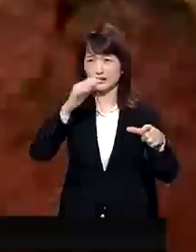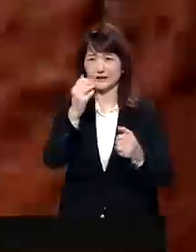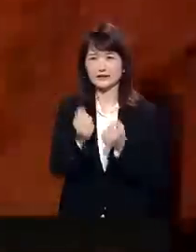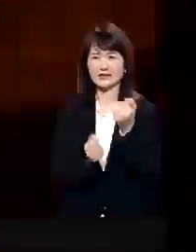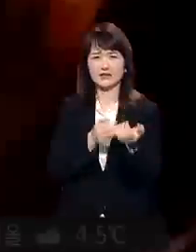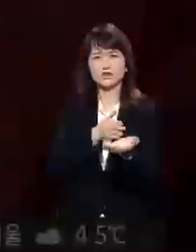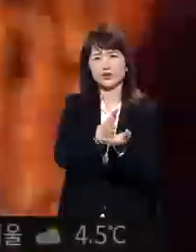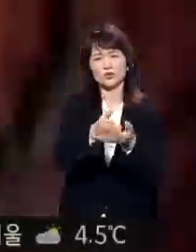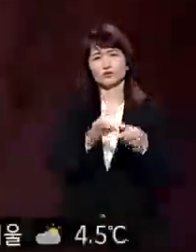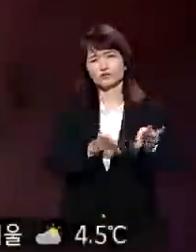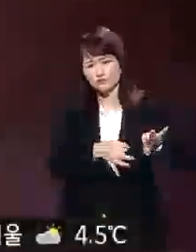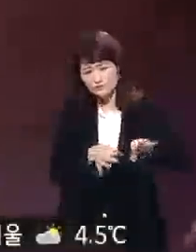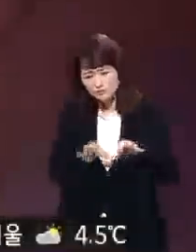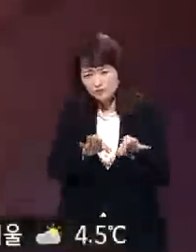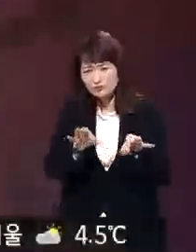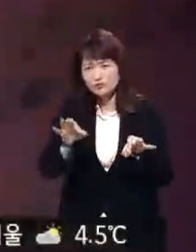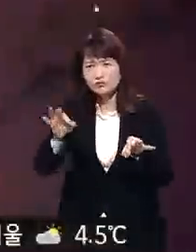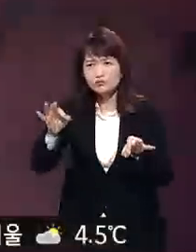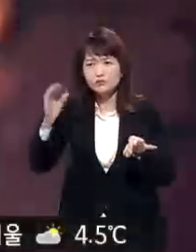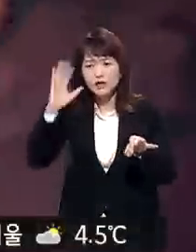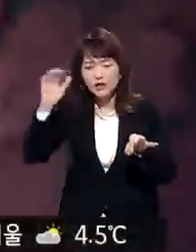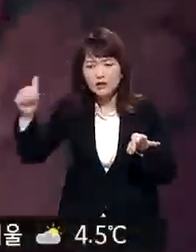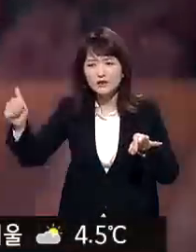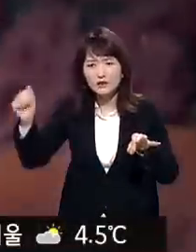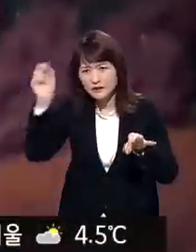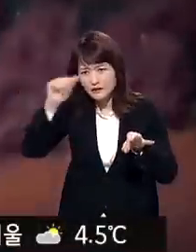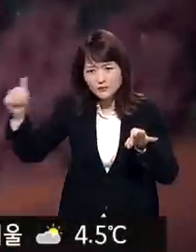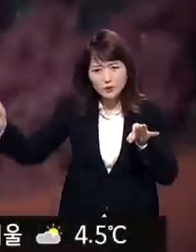전용 도로인데 부모님이 옆에서 좀 신경을